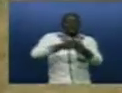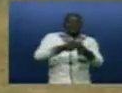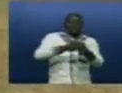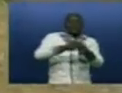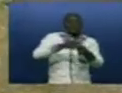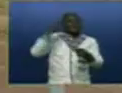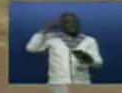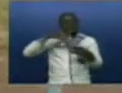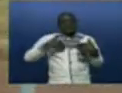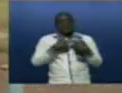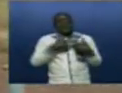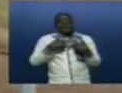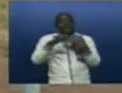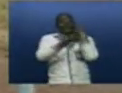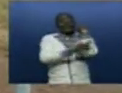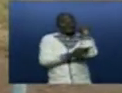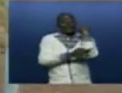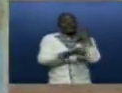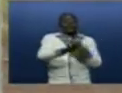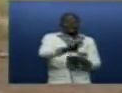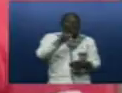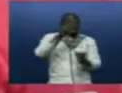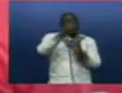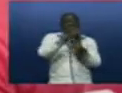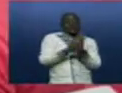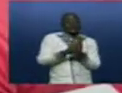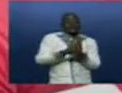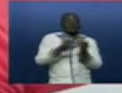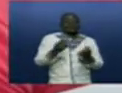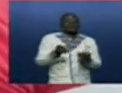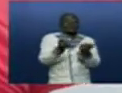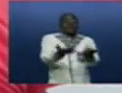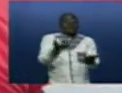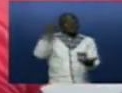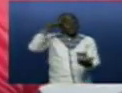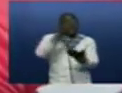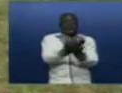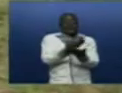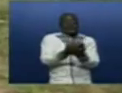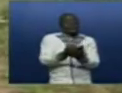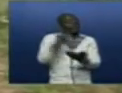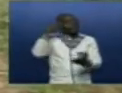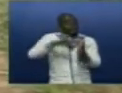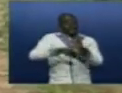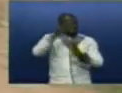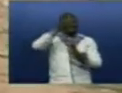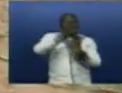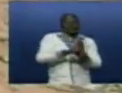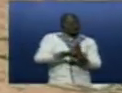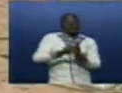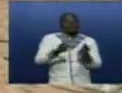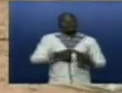Fadangourma. Des réalisations qui sont faites grâce à l'appui financier de l'Agence française de développement et de l'Union